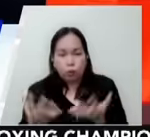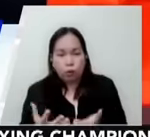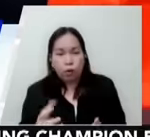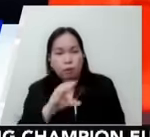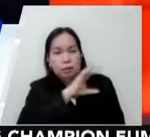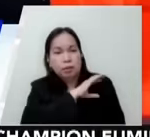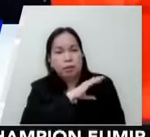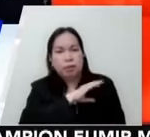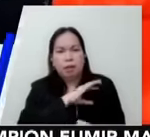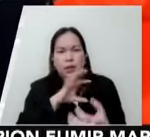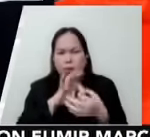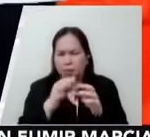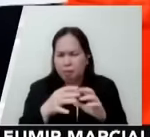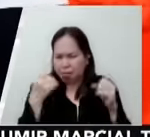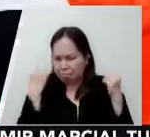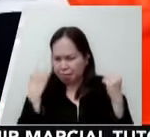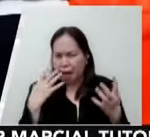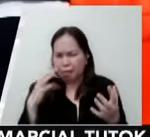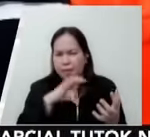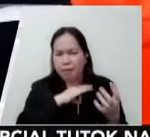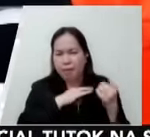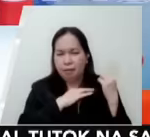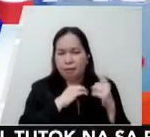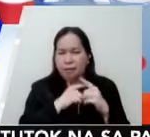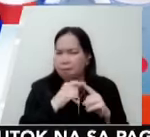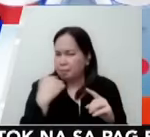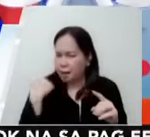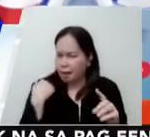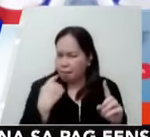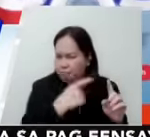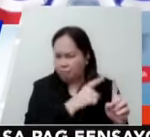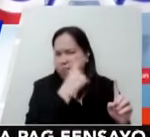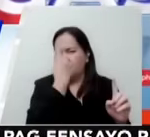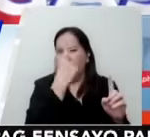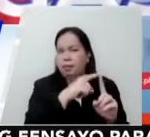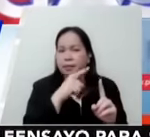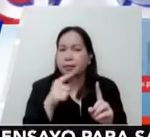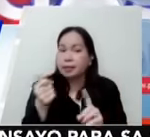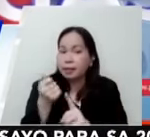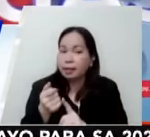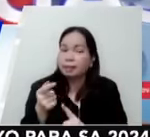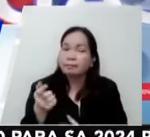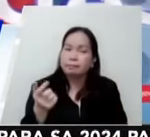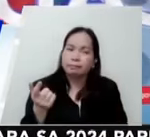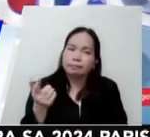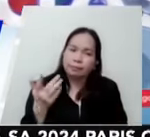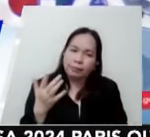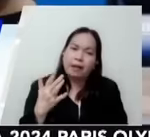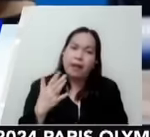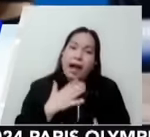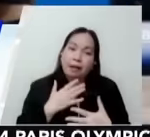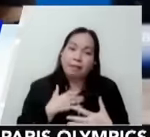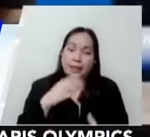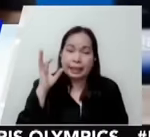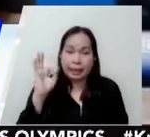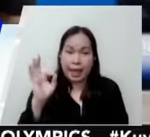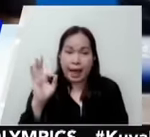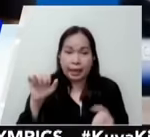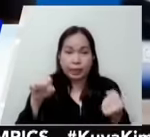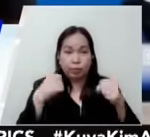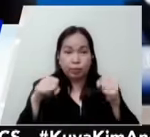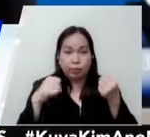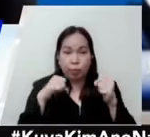nun. Masaya rin si Umir na umabot na sa siyam na atletang Pilipino ang nag-qualify at lalahok